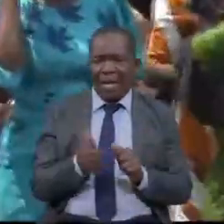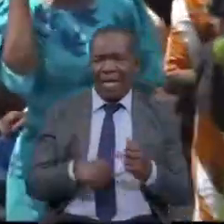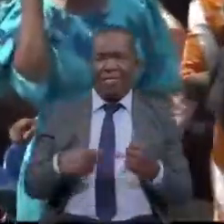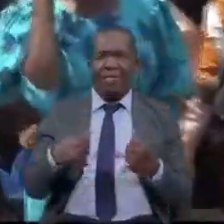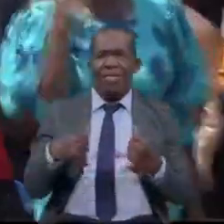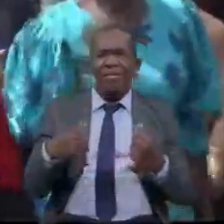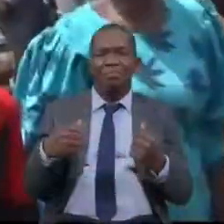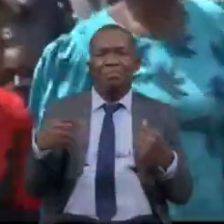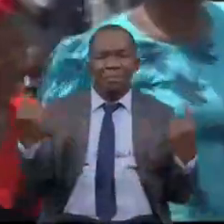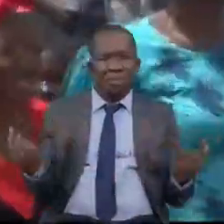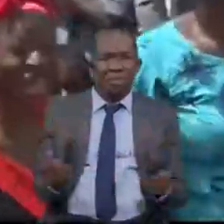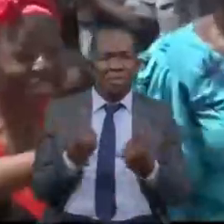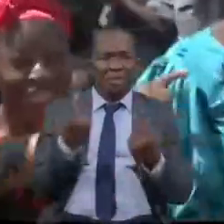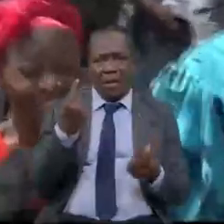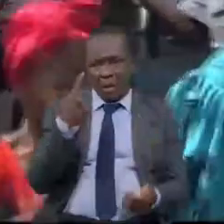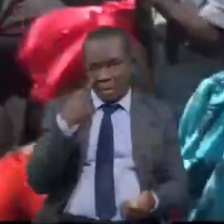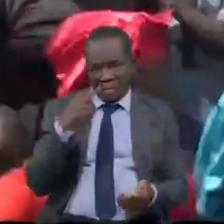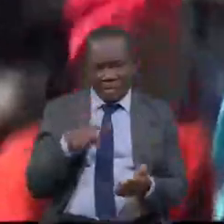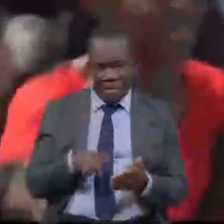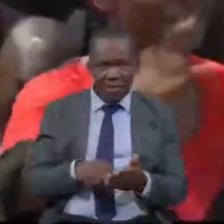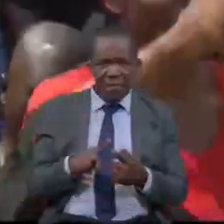Observe et pratique.